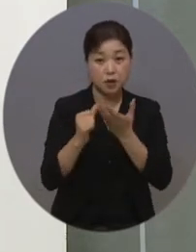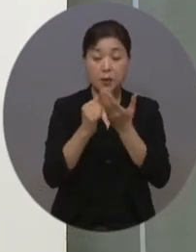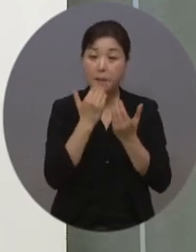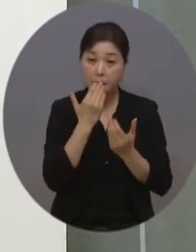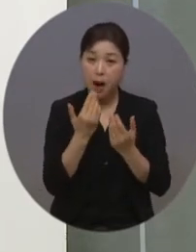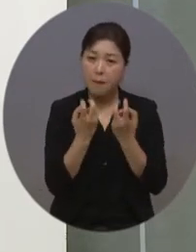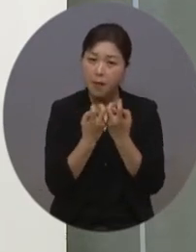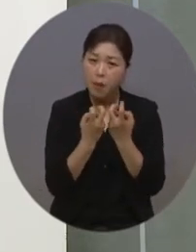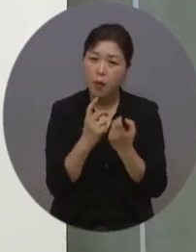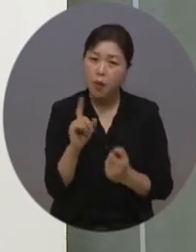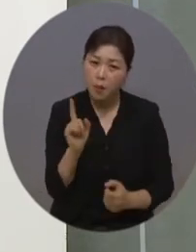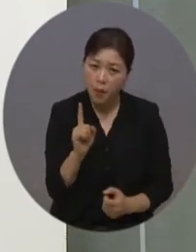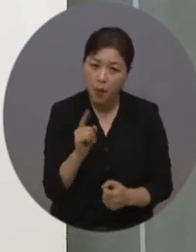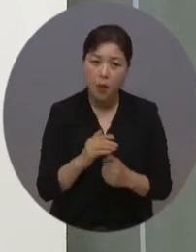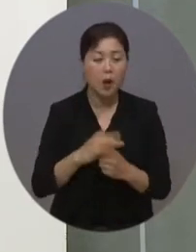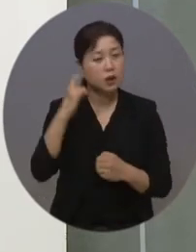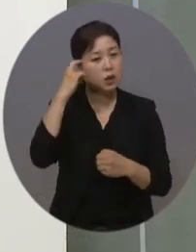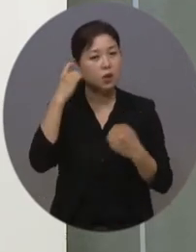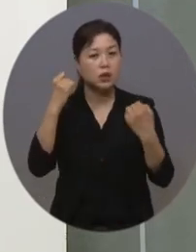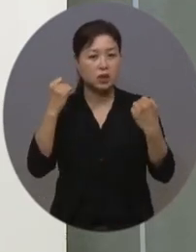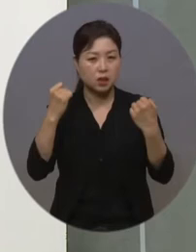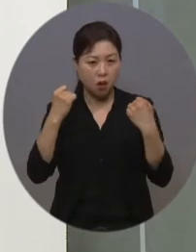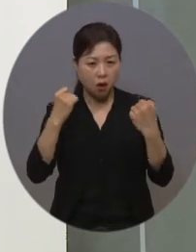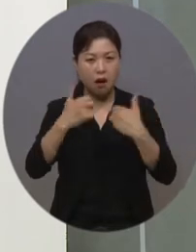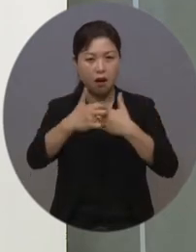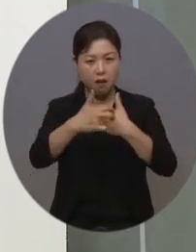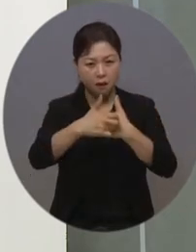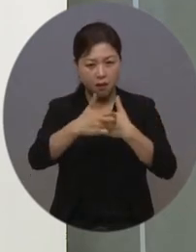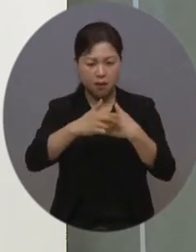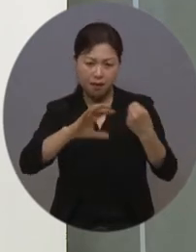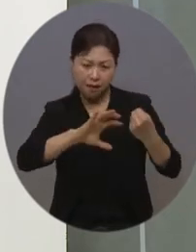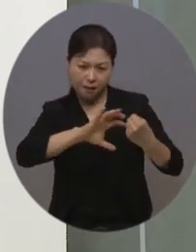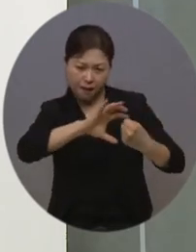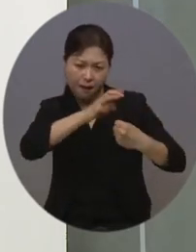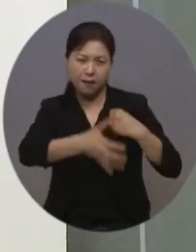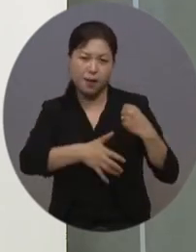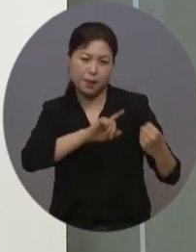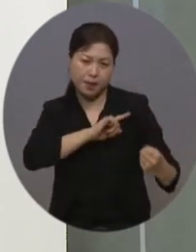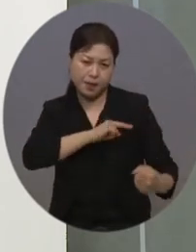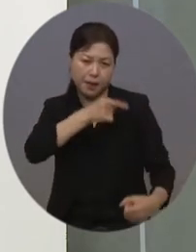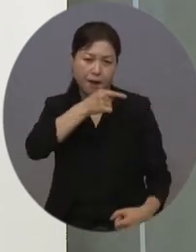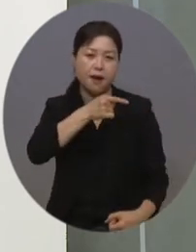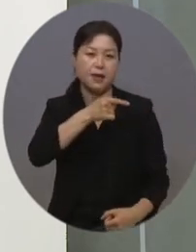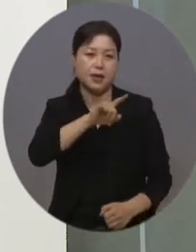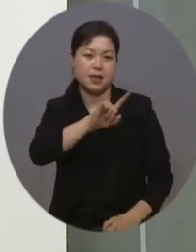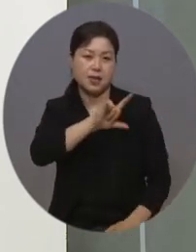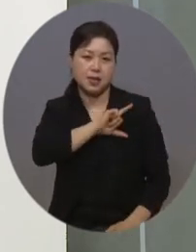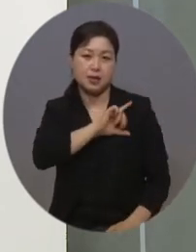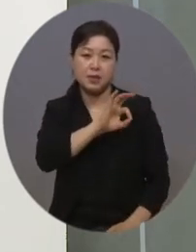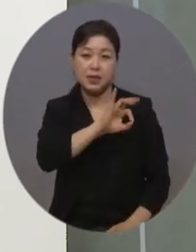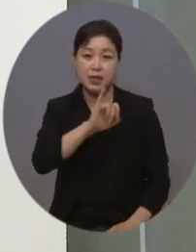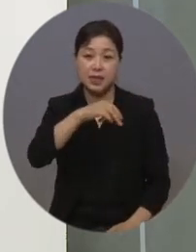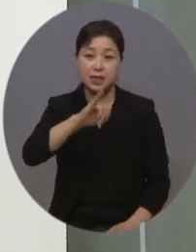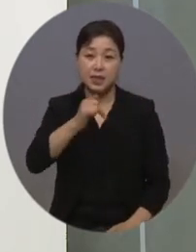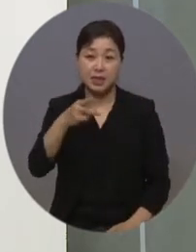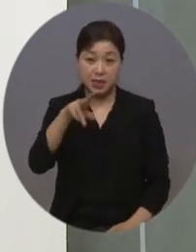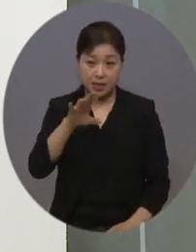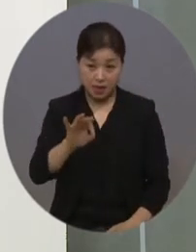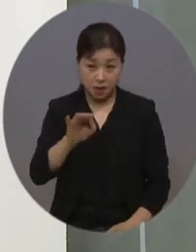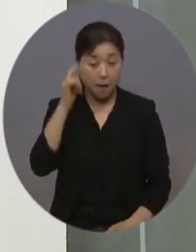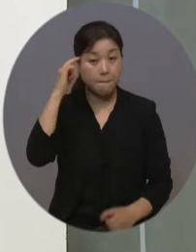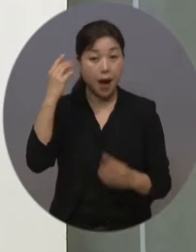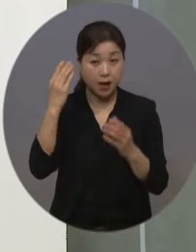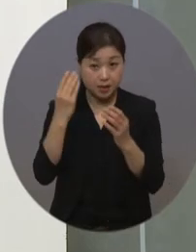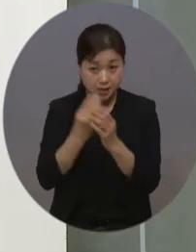정신건강의학계의 세계적 권위자이신 이시영 박사님을 오늘 각별히 모셨습니다. 이